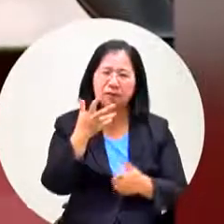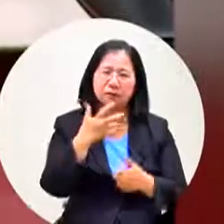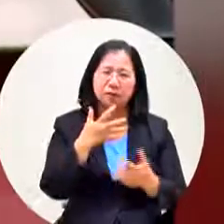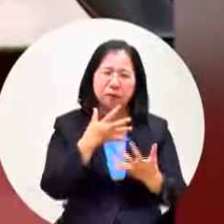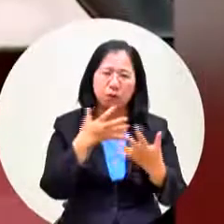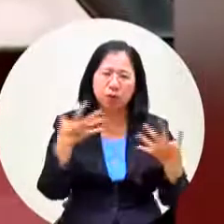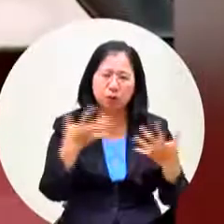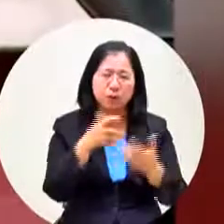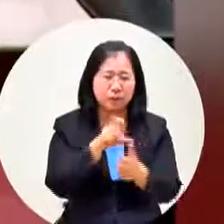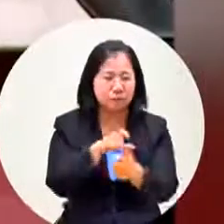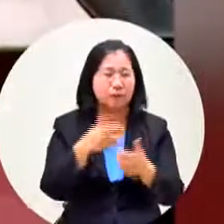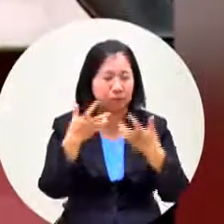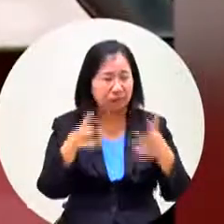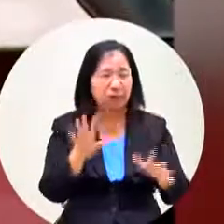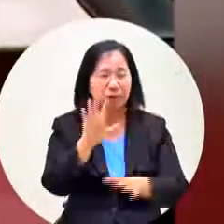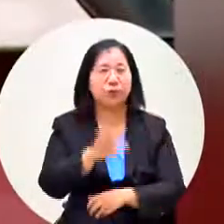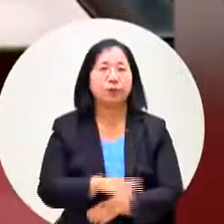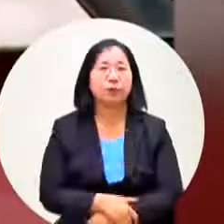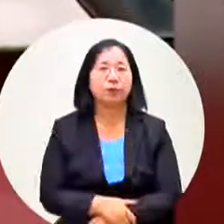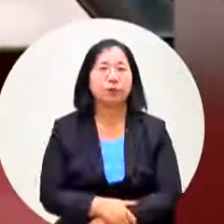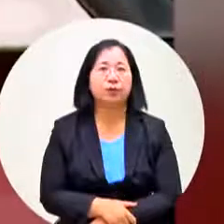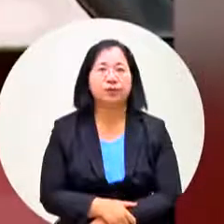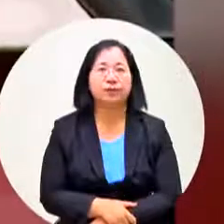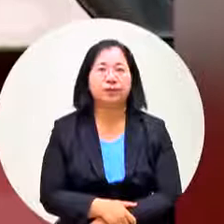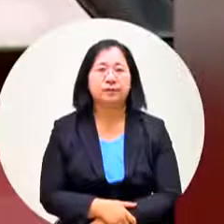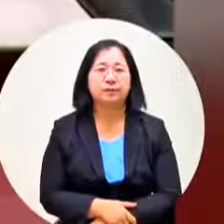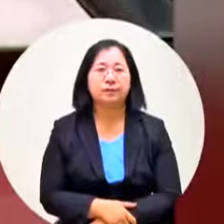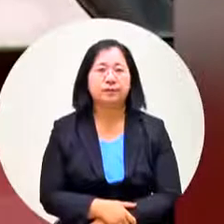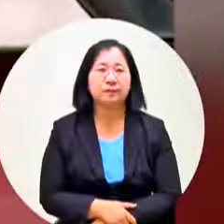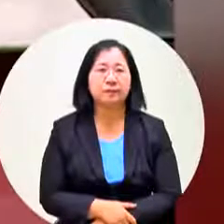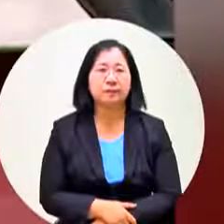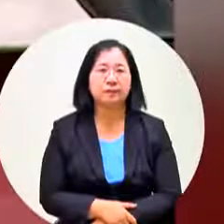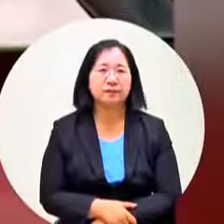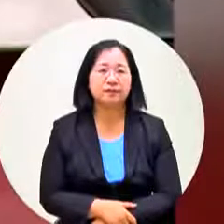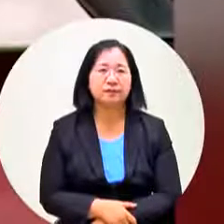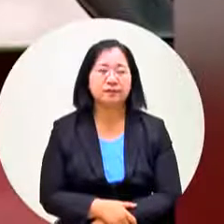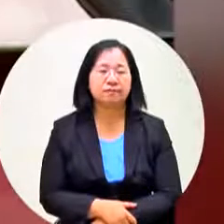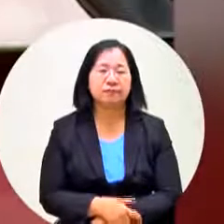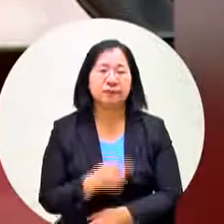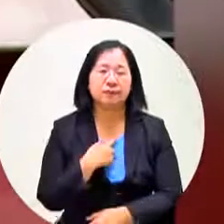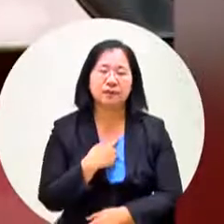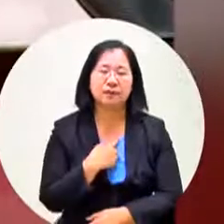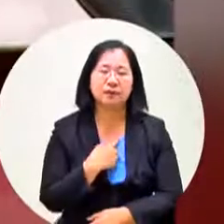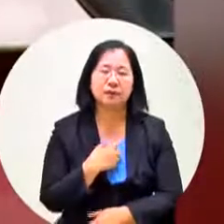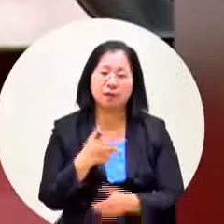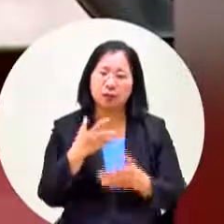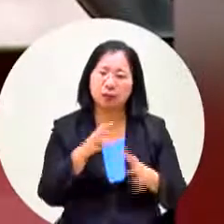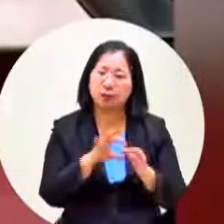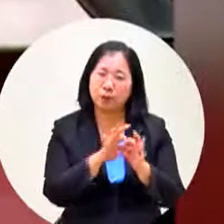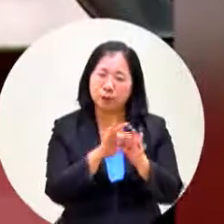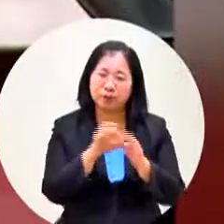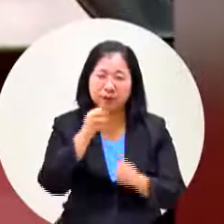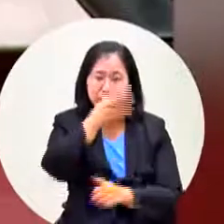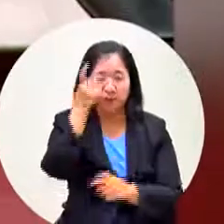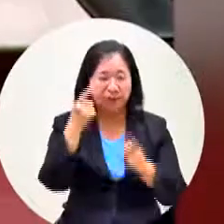业这个就业的问题尔，其他少年人嘛，还有真侪这个问题啦吼。伊话讲，市